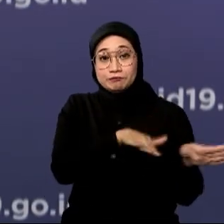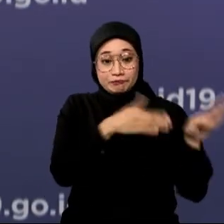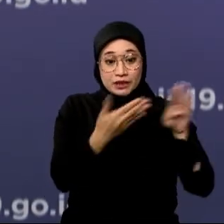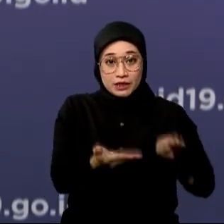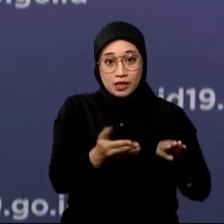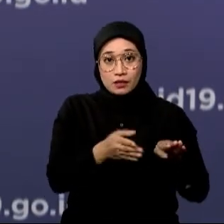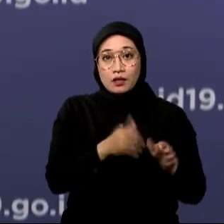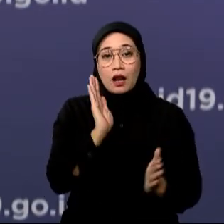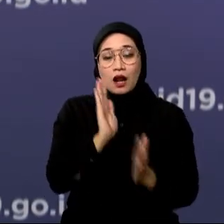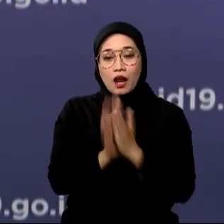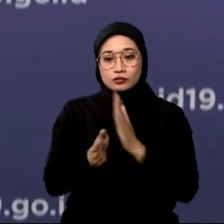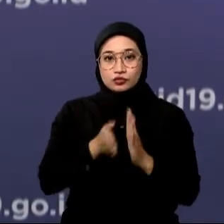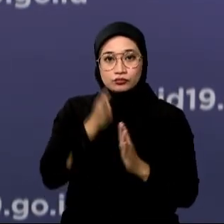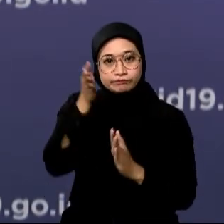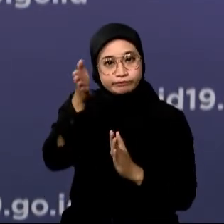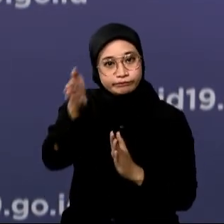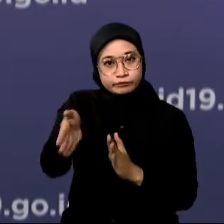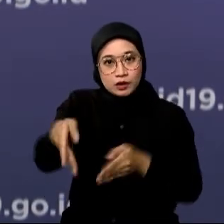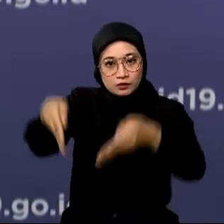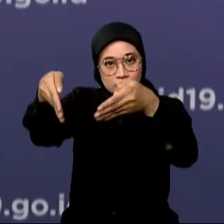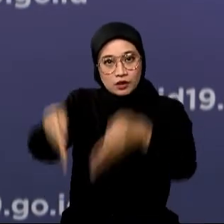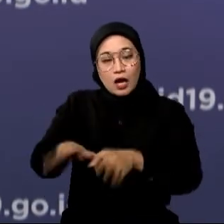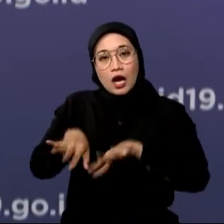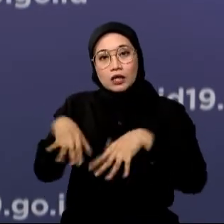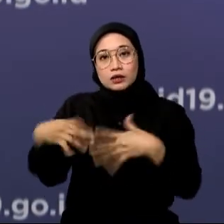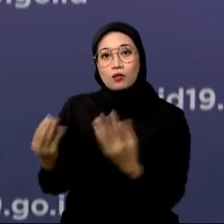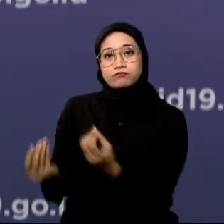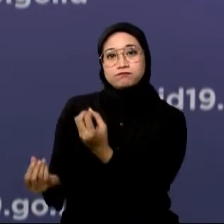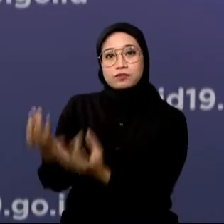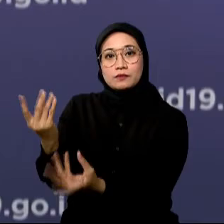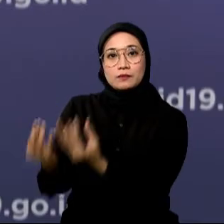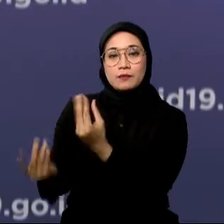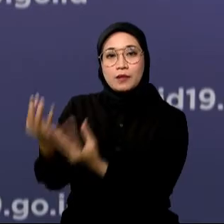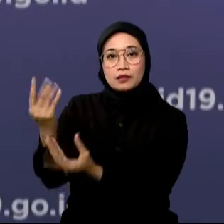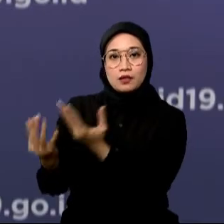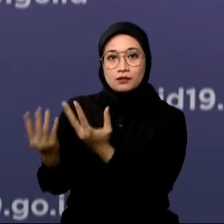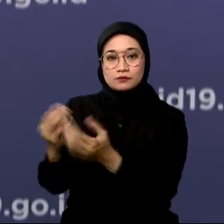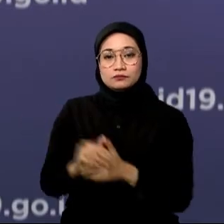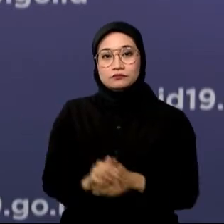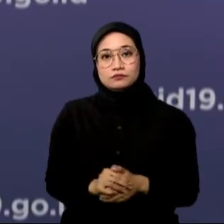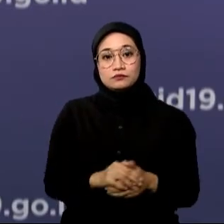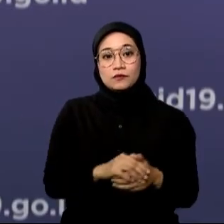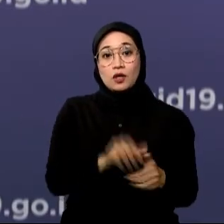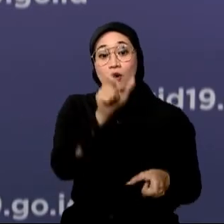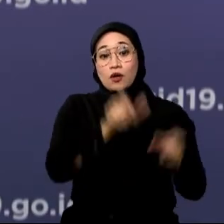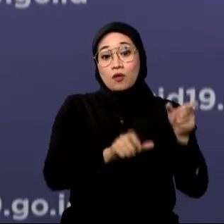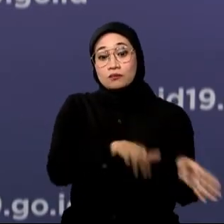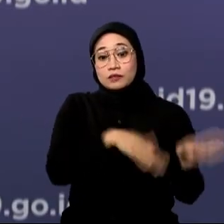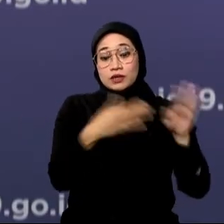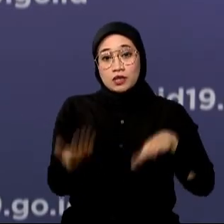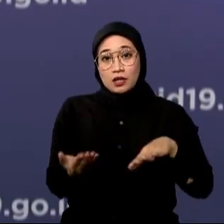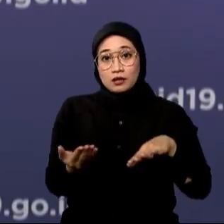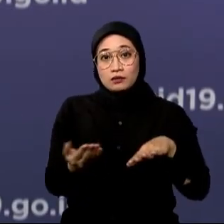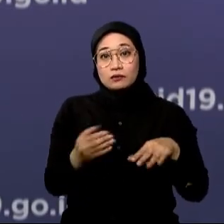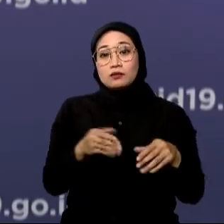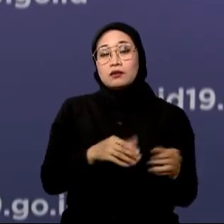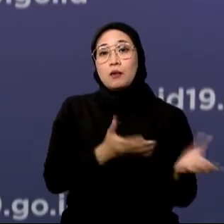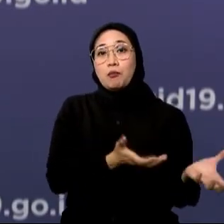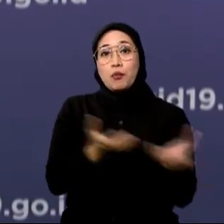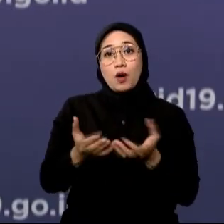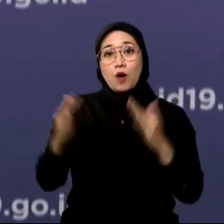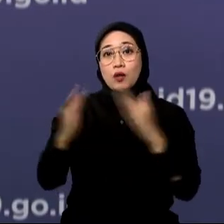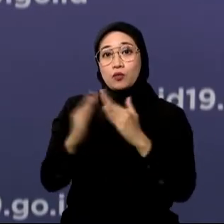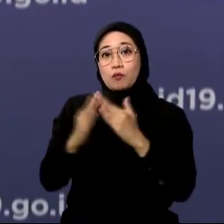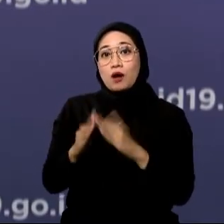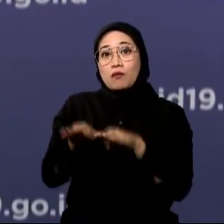atau dikremasi. Sangat tidak dianjurkan untuk disemayamkan lagi baik di rumah atau di tempat ibadah lainnya. Sesuai